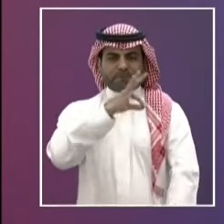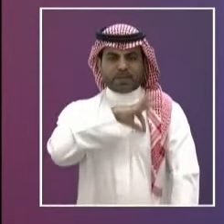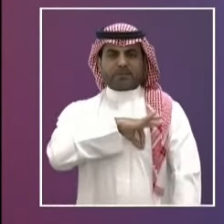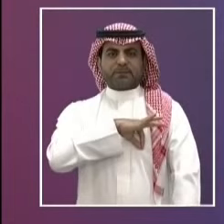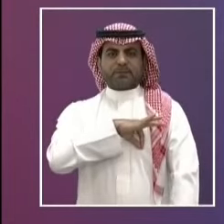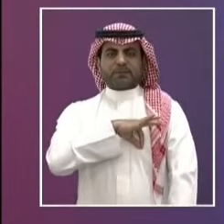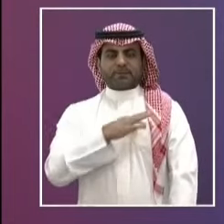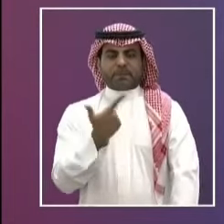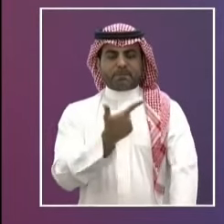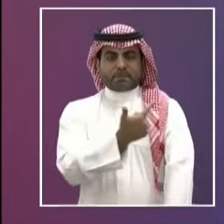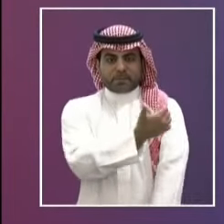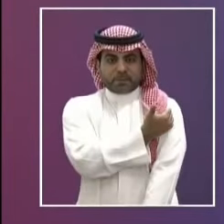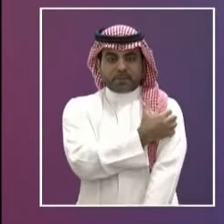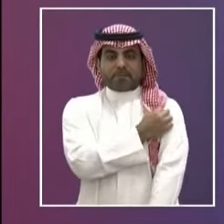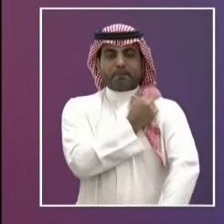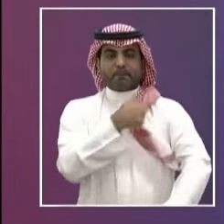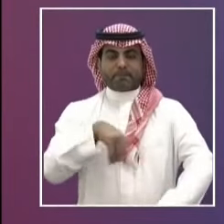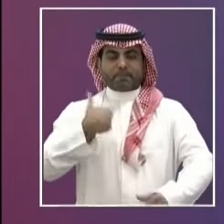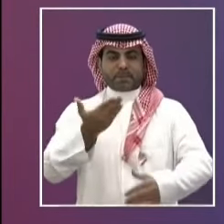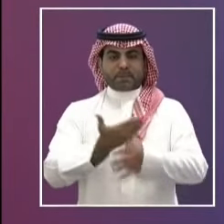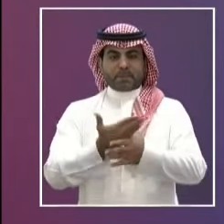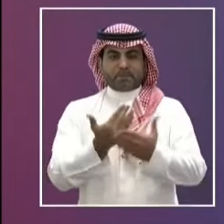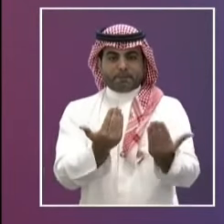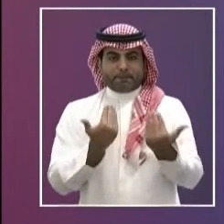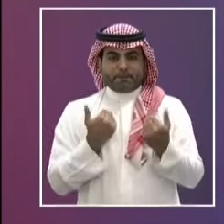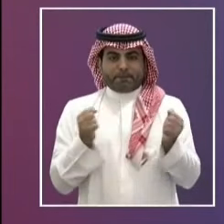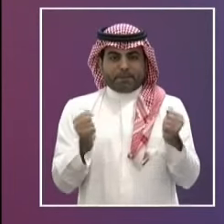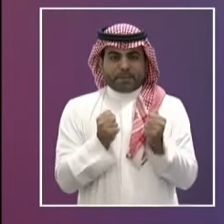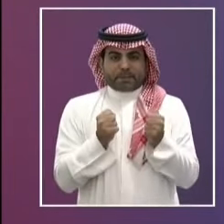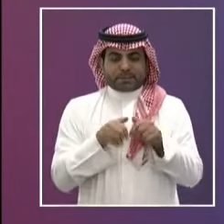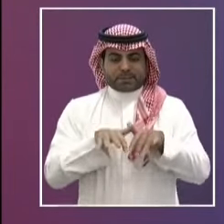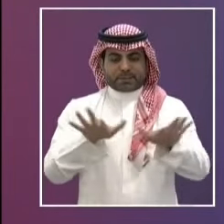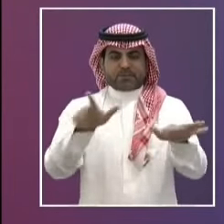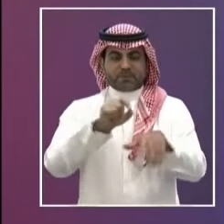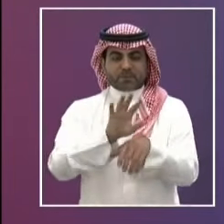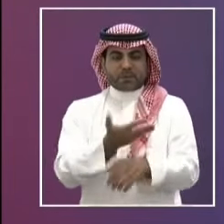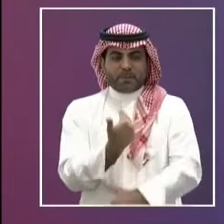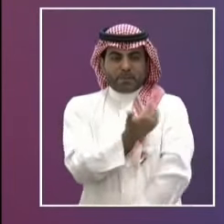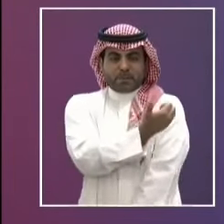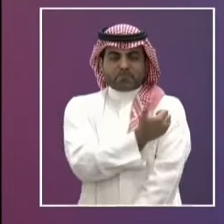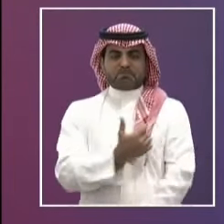تأثيرها الفعال قبل دخول الموسم وقبل بدء انتشار الإنفلونزا.